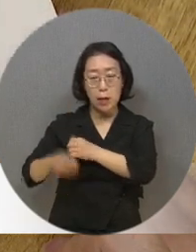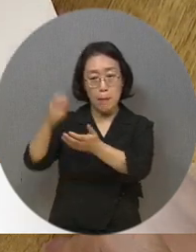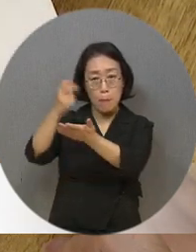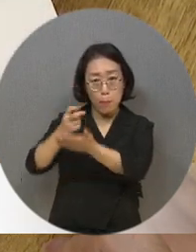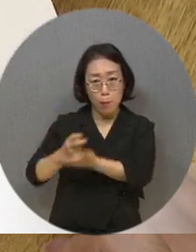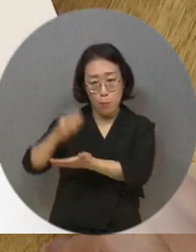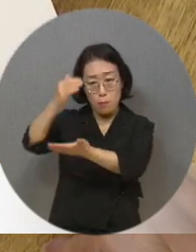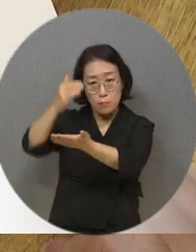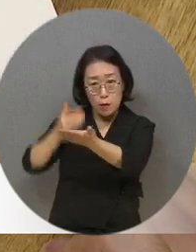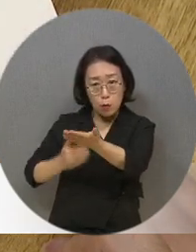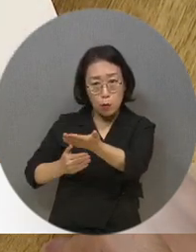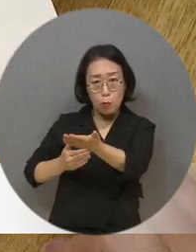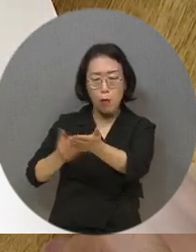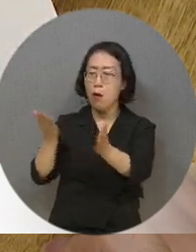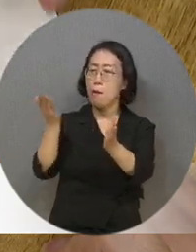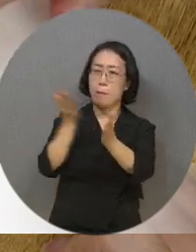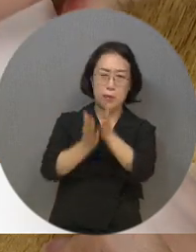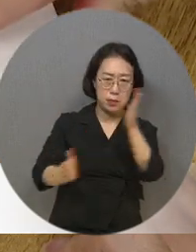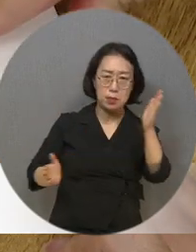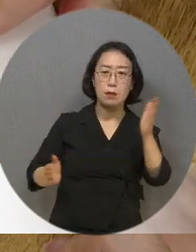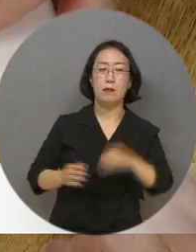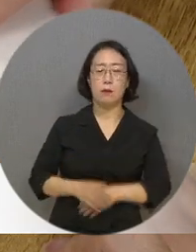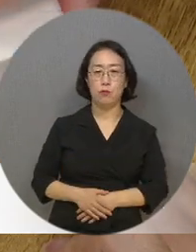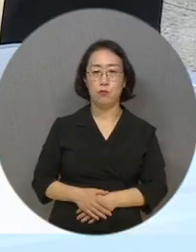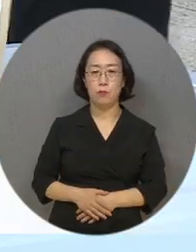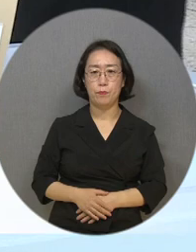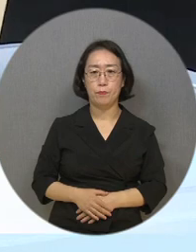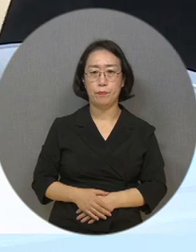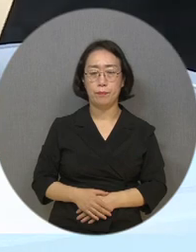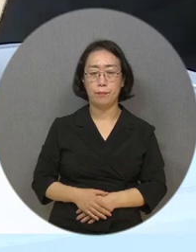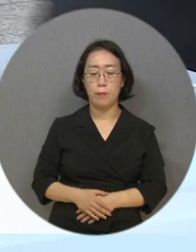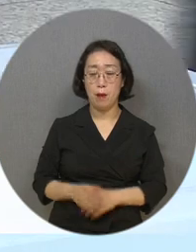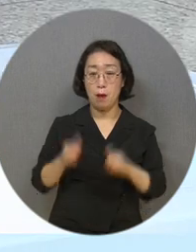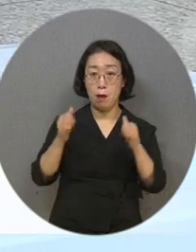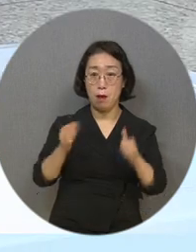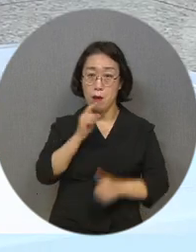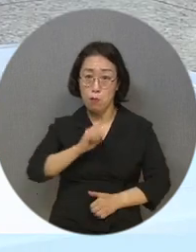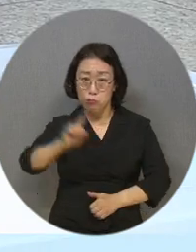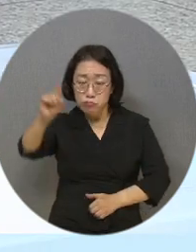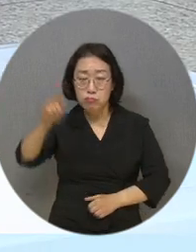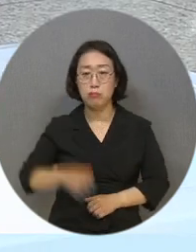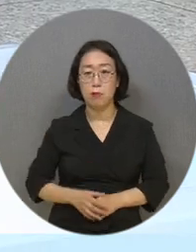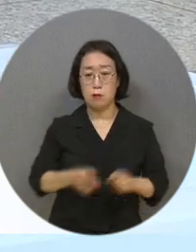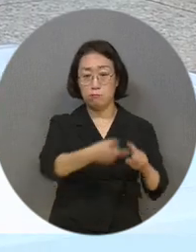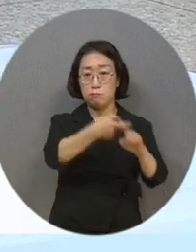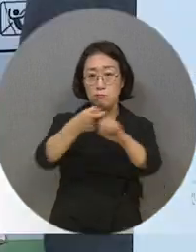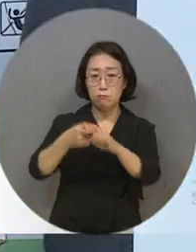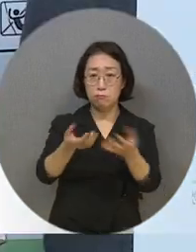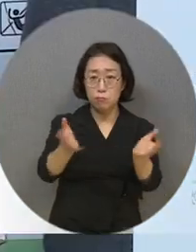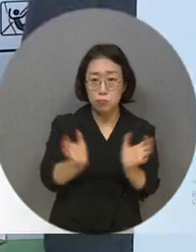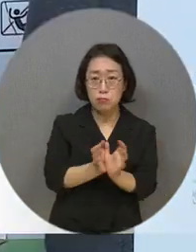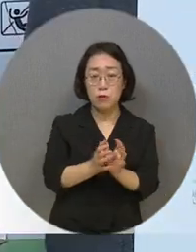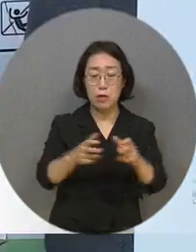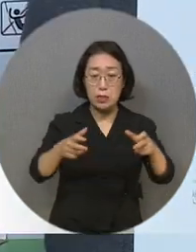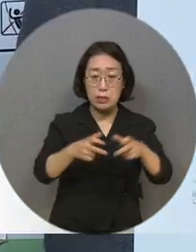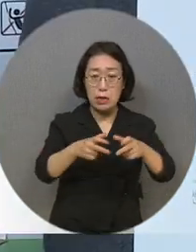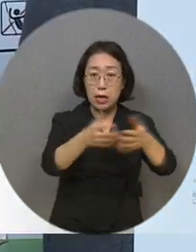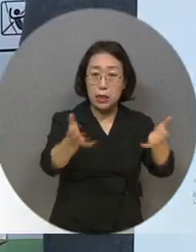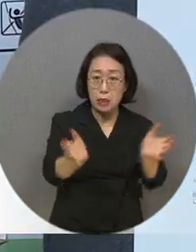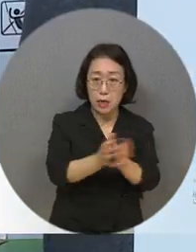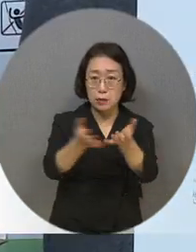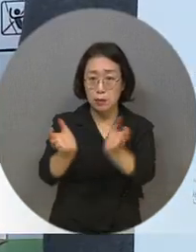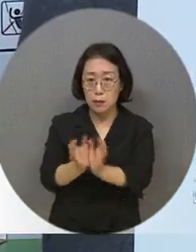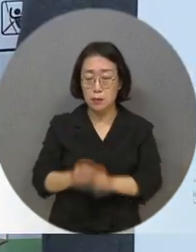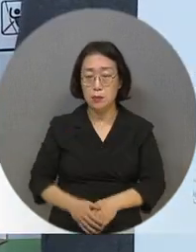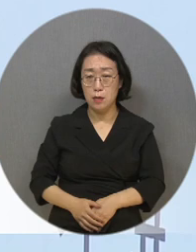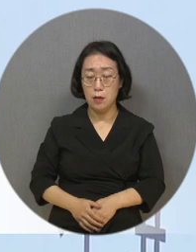현행 공직선거법에 어긋난다는 취지입니다. 소송을 주도한 장애인 차별금지추진연대 등 장애인단체는 선거